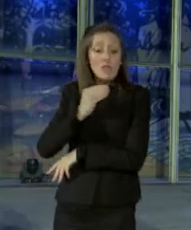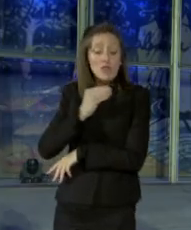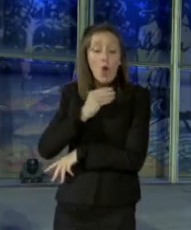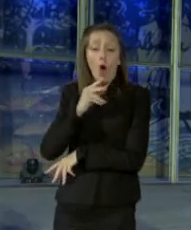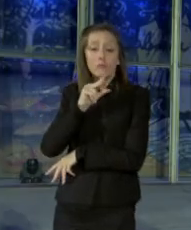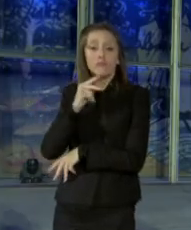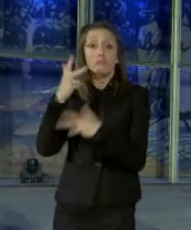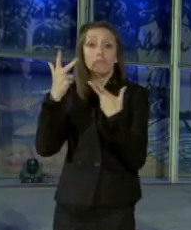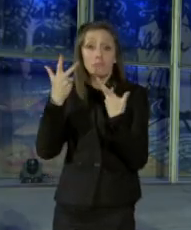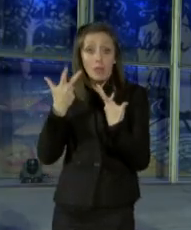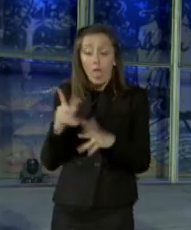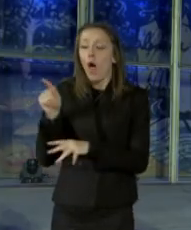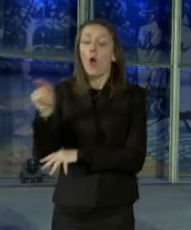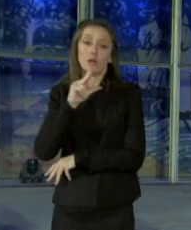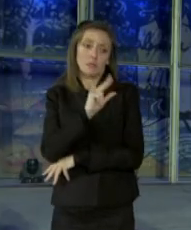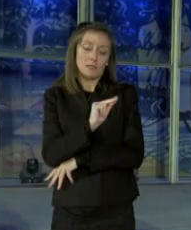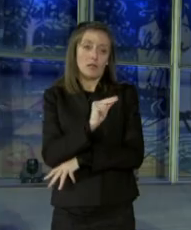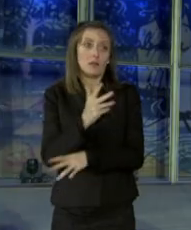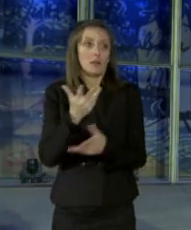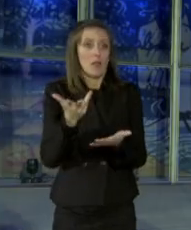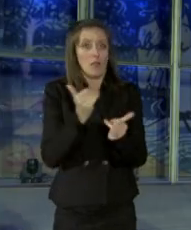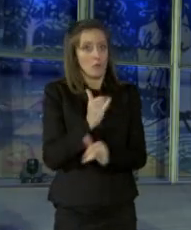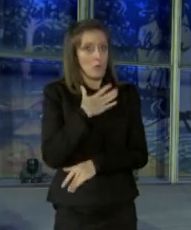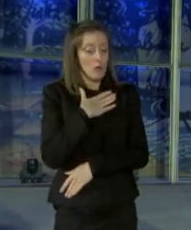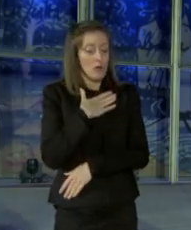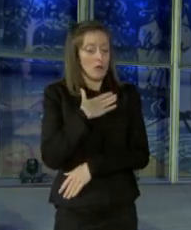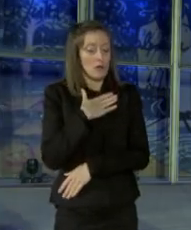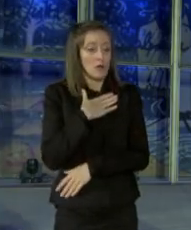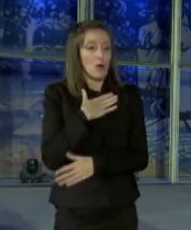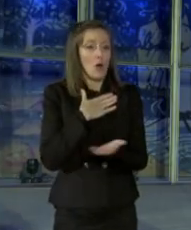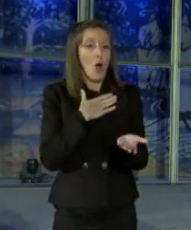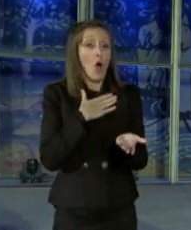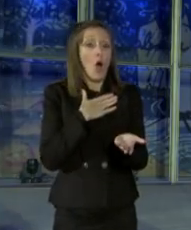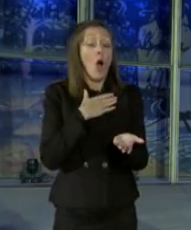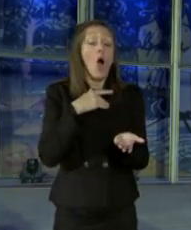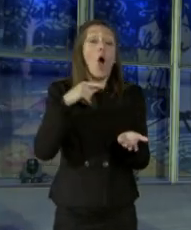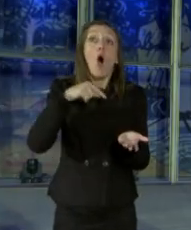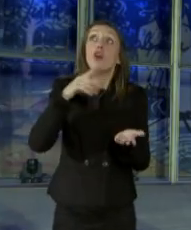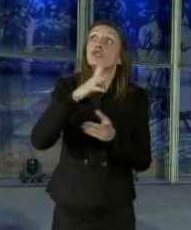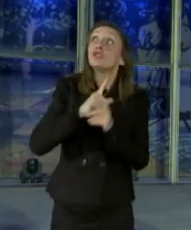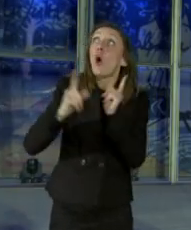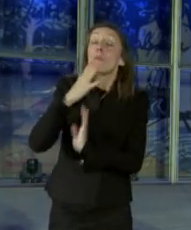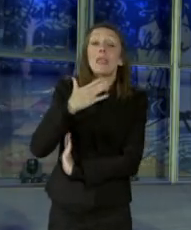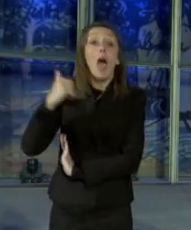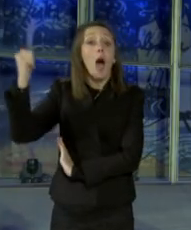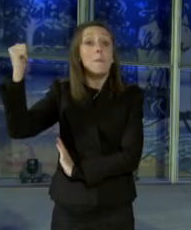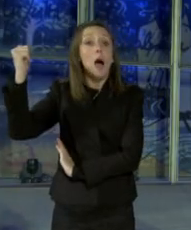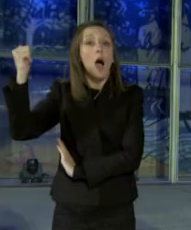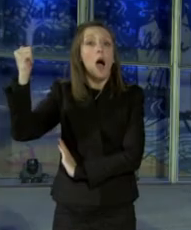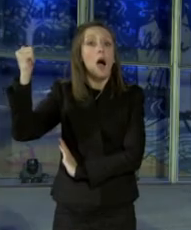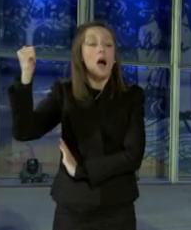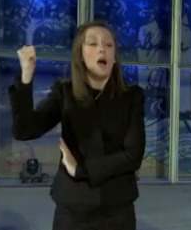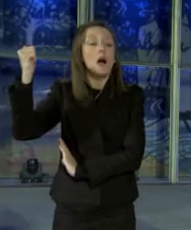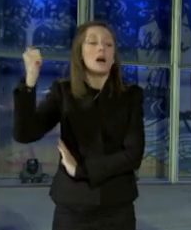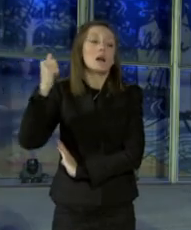disse figlio mio se oggi signore mi chiama chiedi perdono